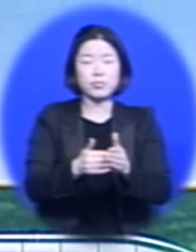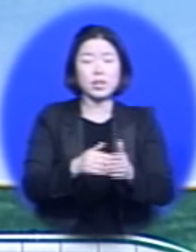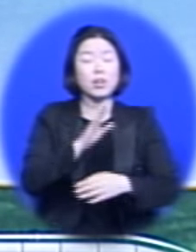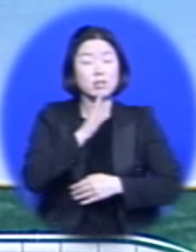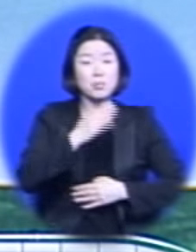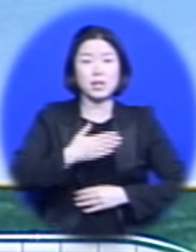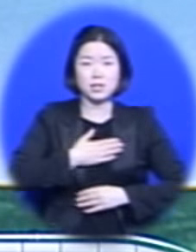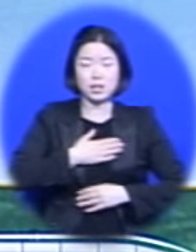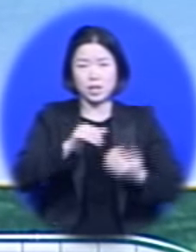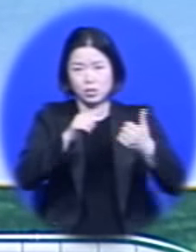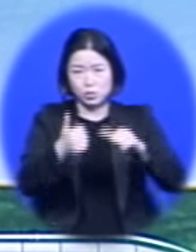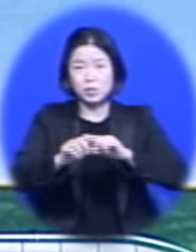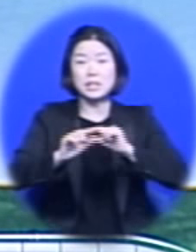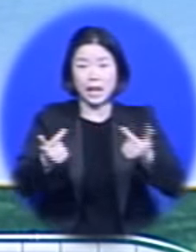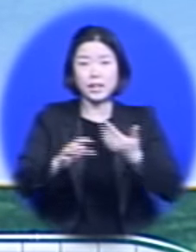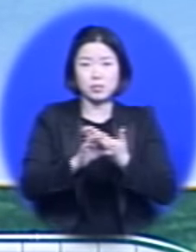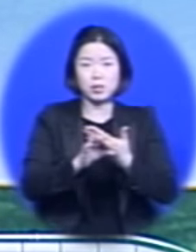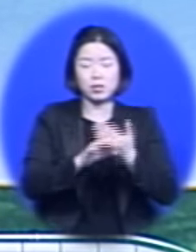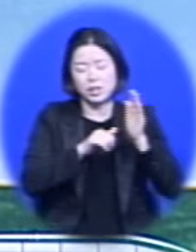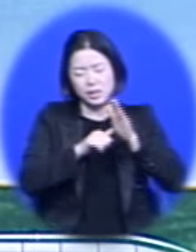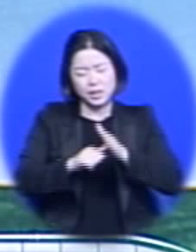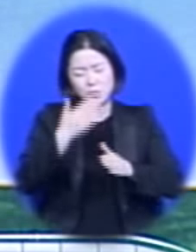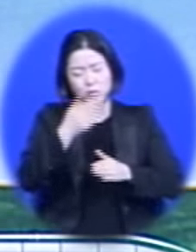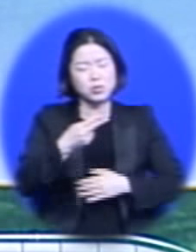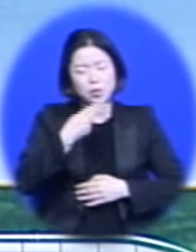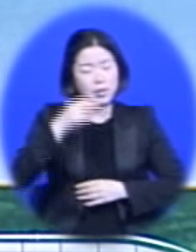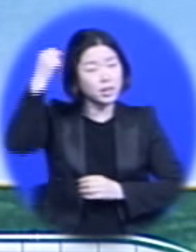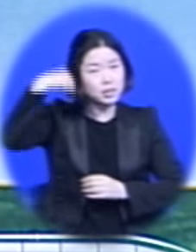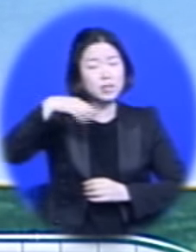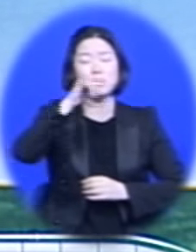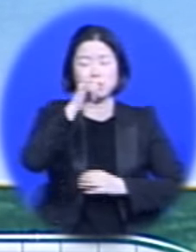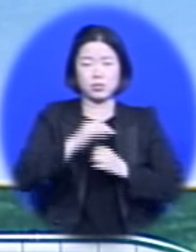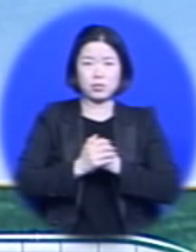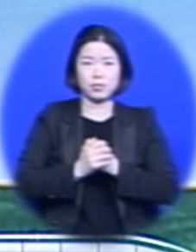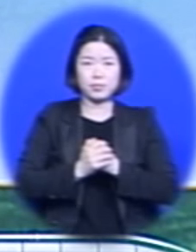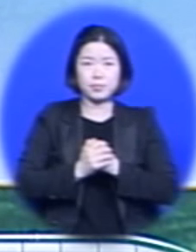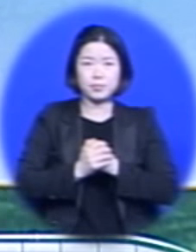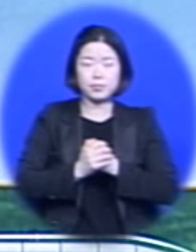정말 제가 죽지 않으면 견딜 수 없다는 느낌이 들었어요.